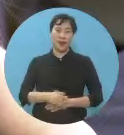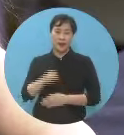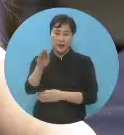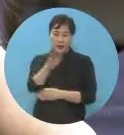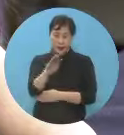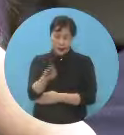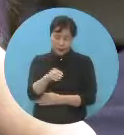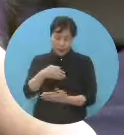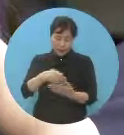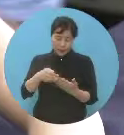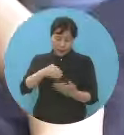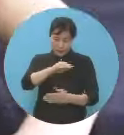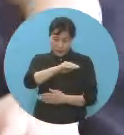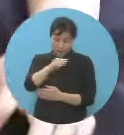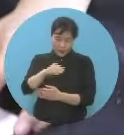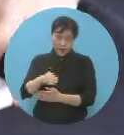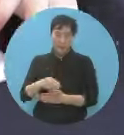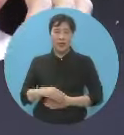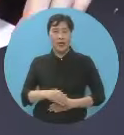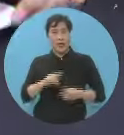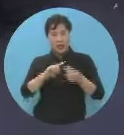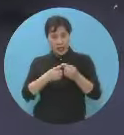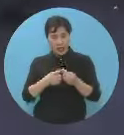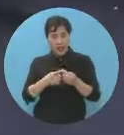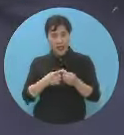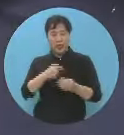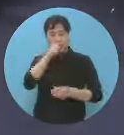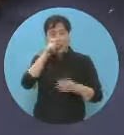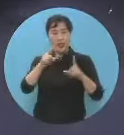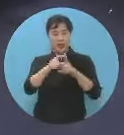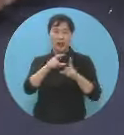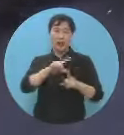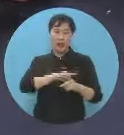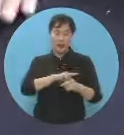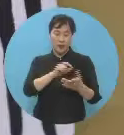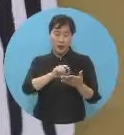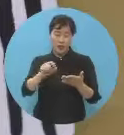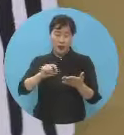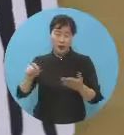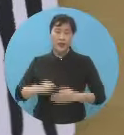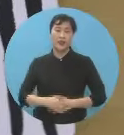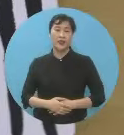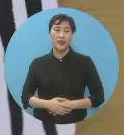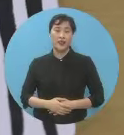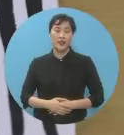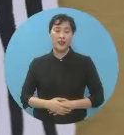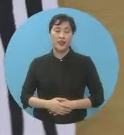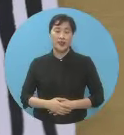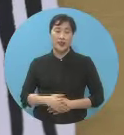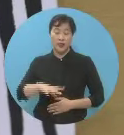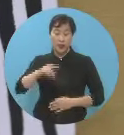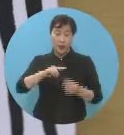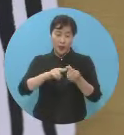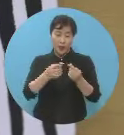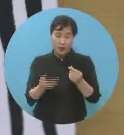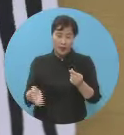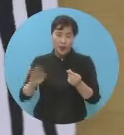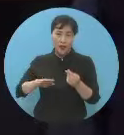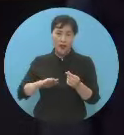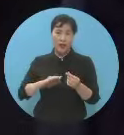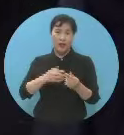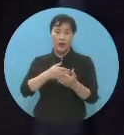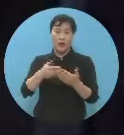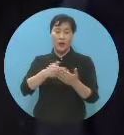형식으로 이름이나 좋아하는 단어를 예쁘게 꾸며봅니다. 어느새 글씨가 그림이 됐습니다.